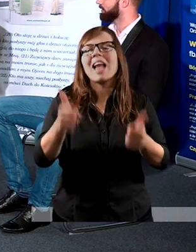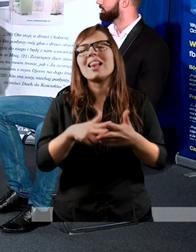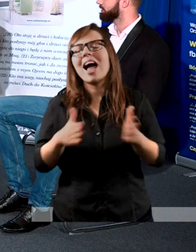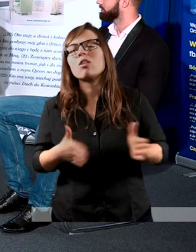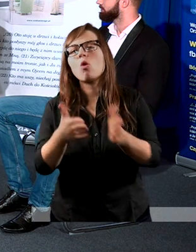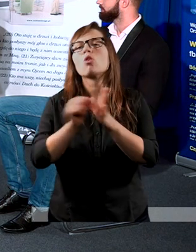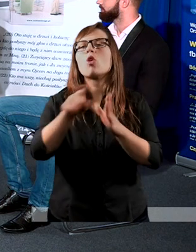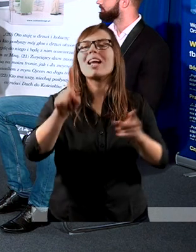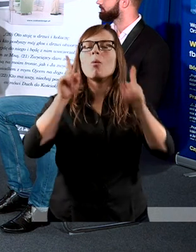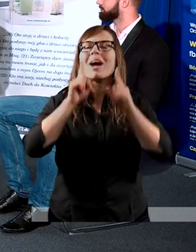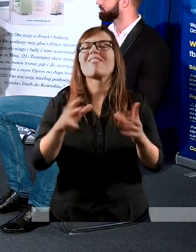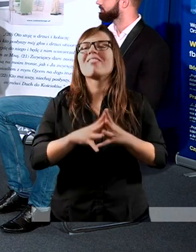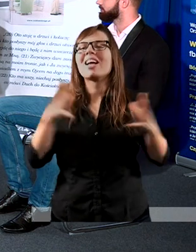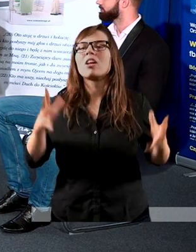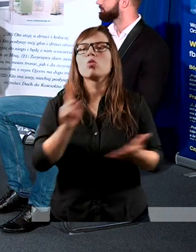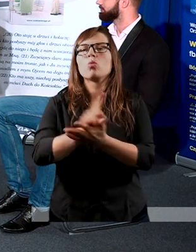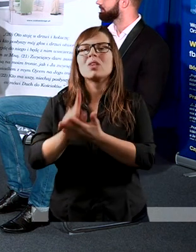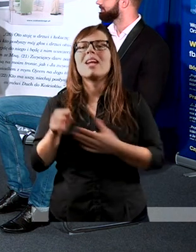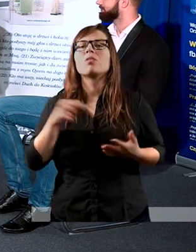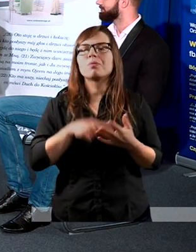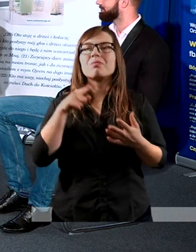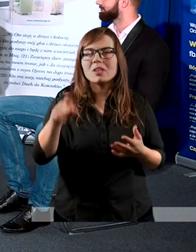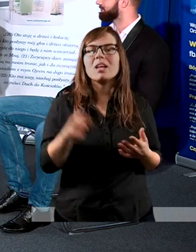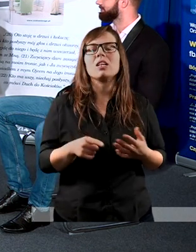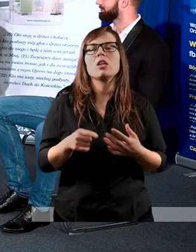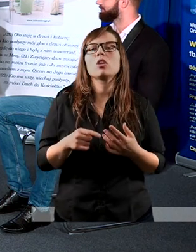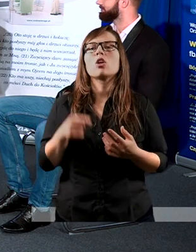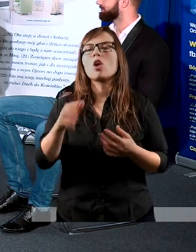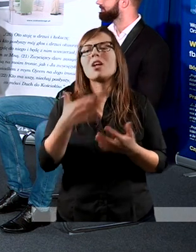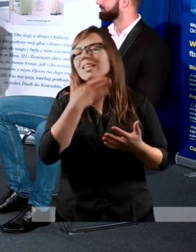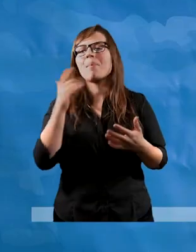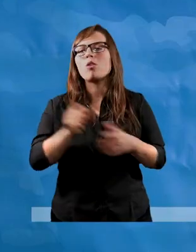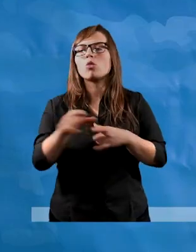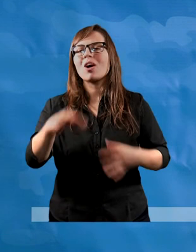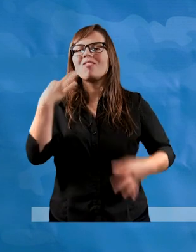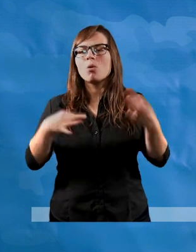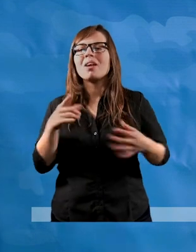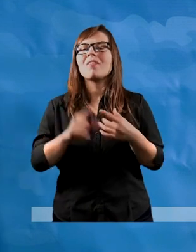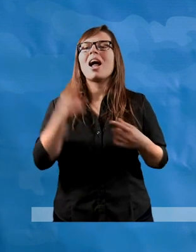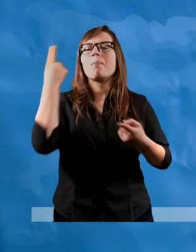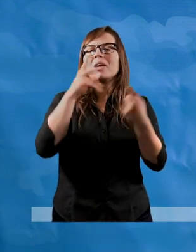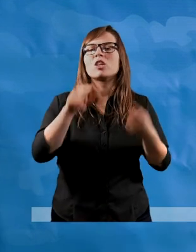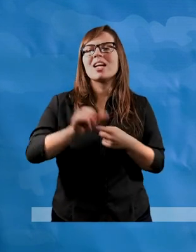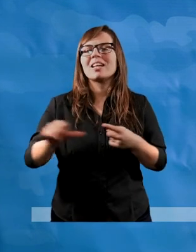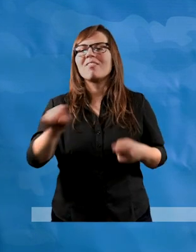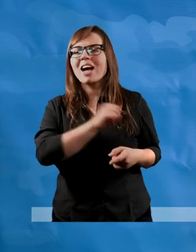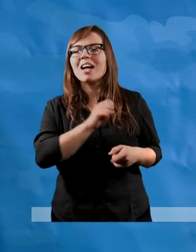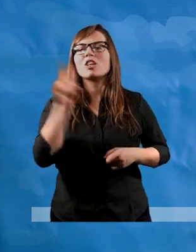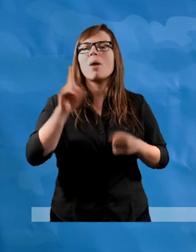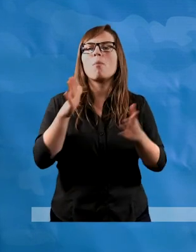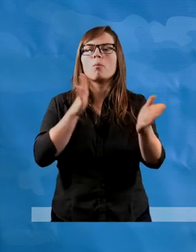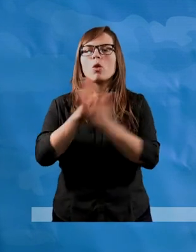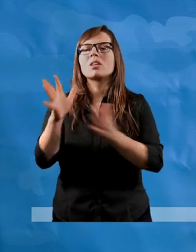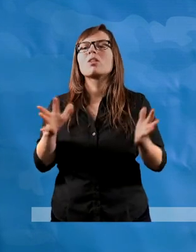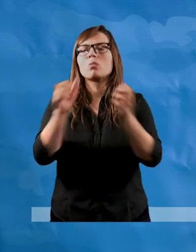drodze do tego prawdziwego sukcesu, to na pewno to zostawić. Tak. To nie ma co do tego wątpliwości. Ale myślę, że fajnie jest po